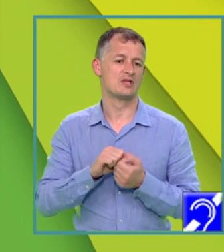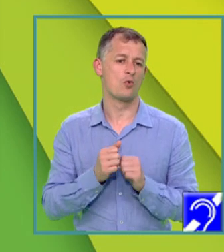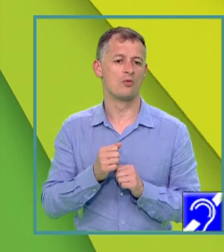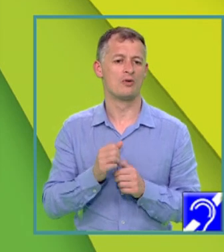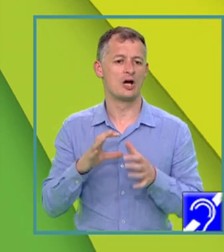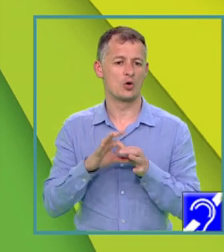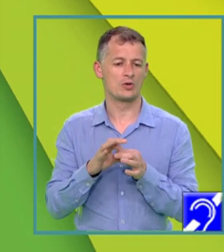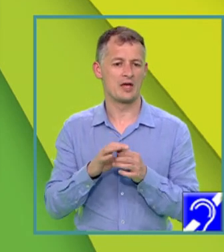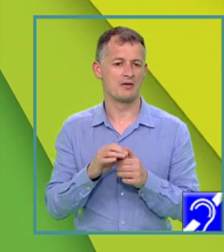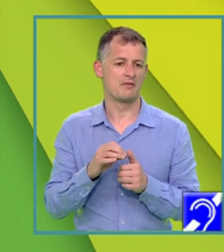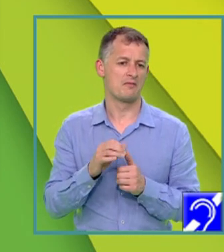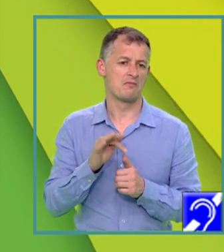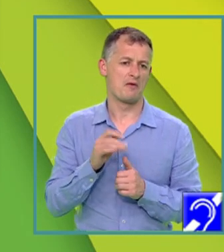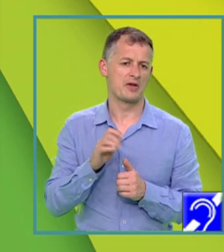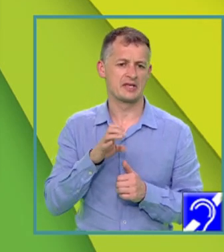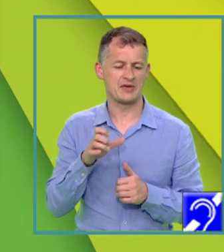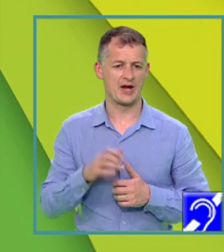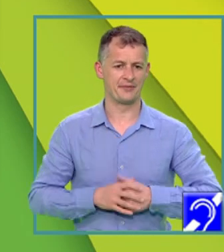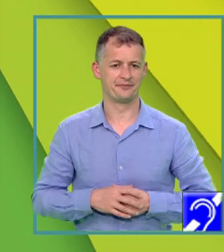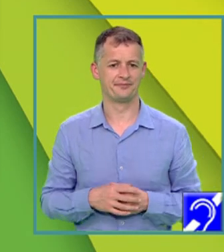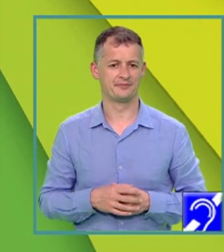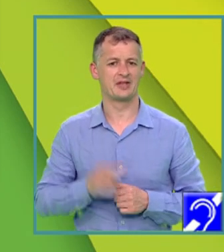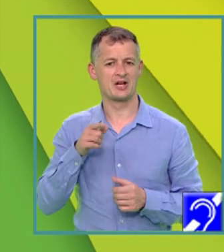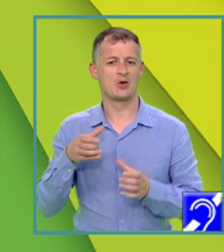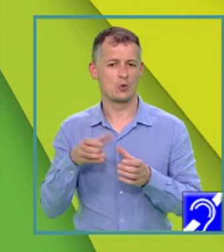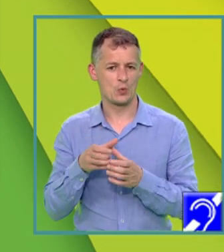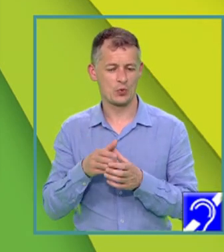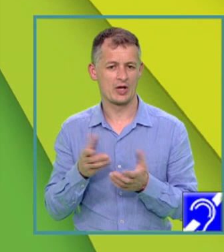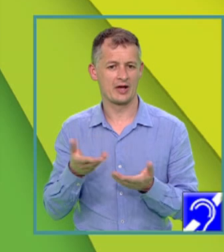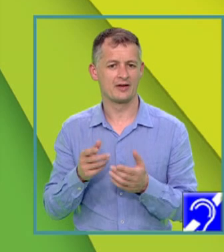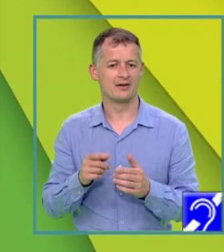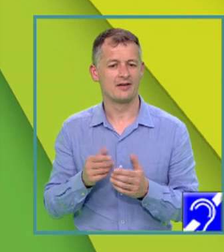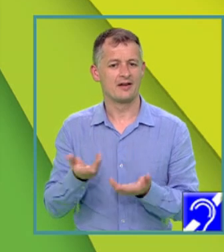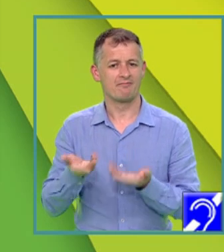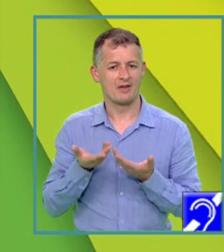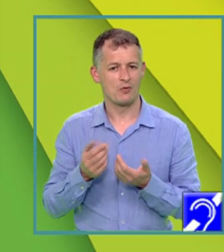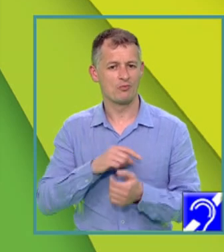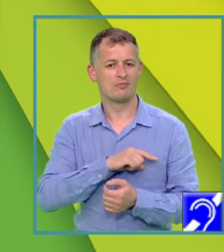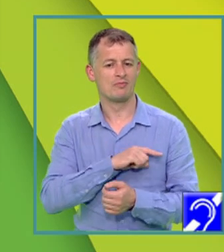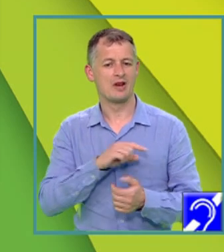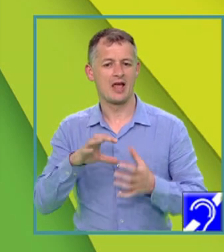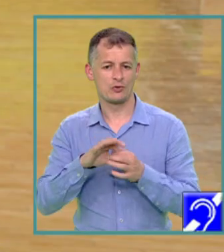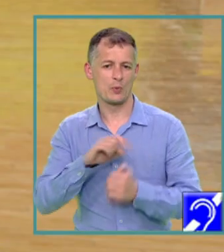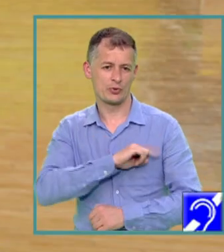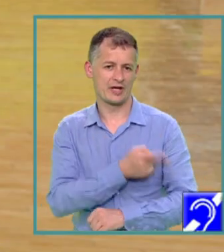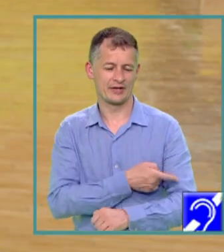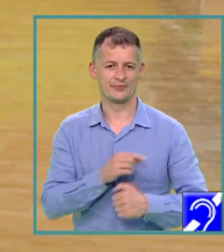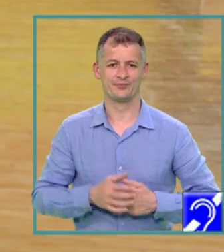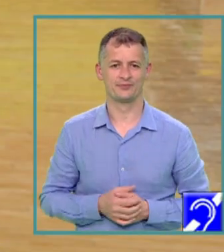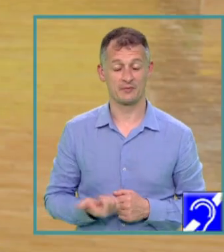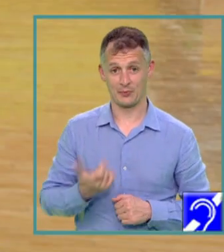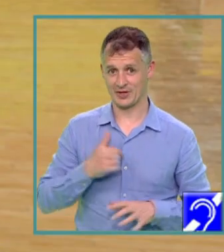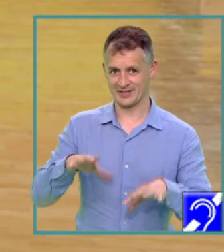afective, puternice și într-o oarecare măsură le alipim familiei din care noi facem parte. Putem